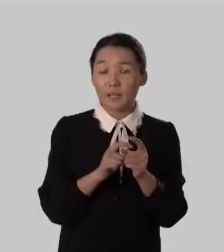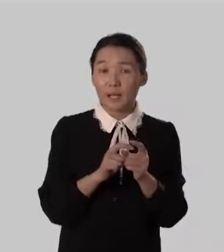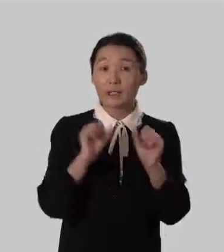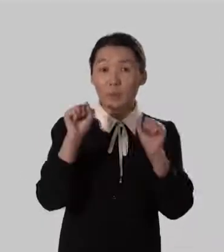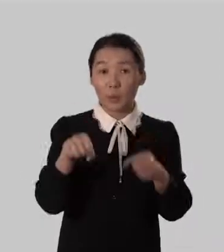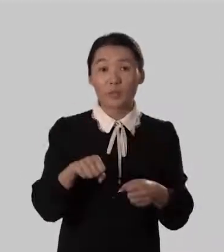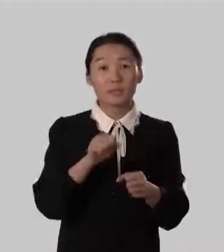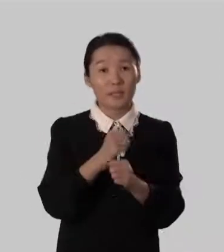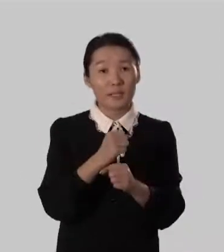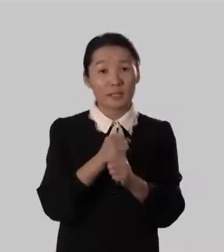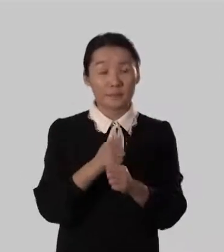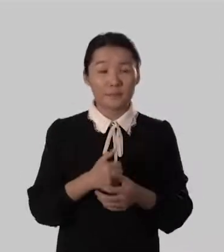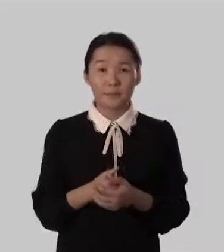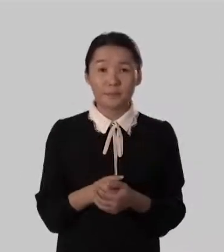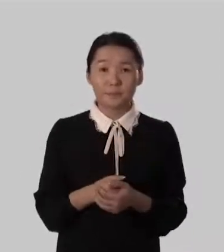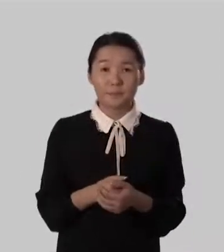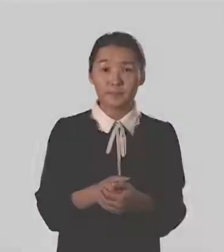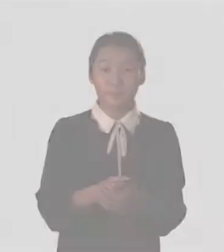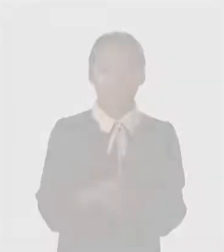этот раз мы можем сделать